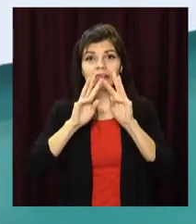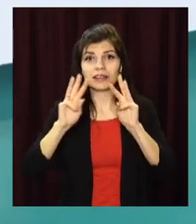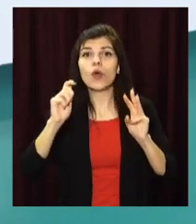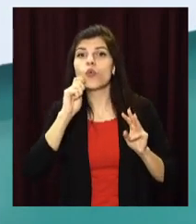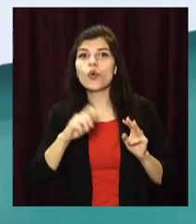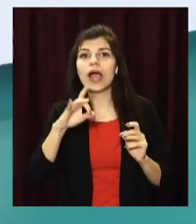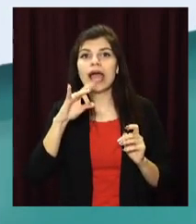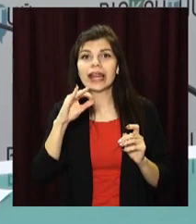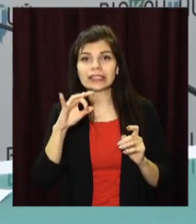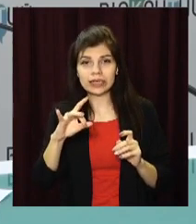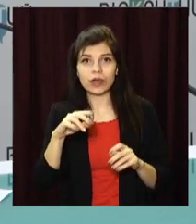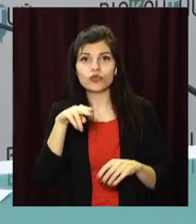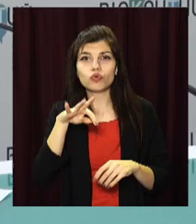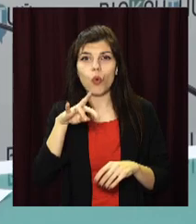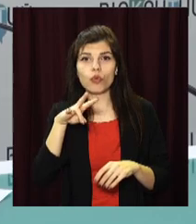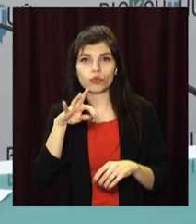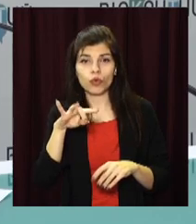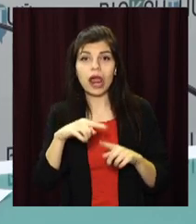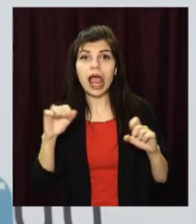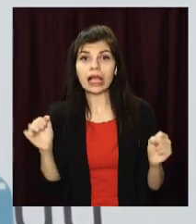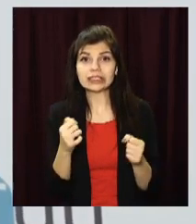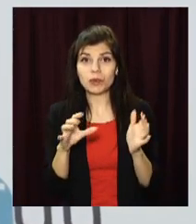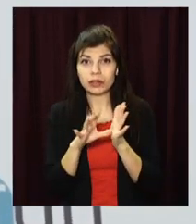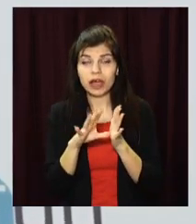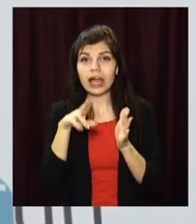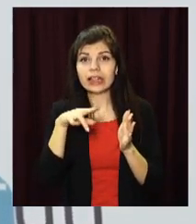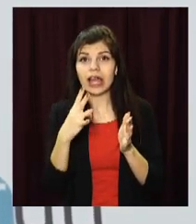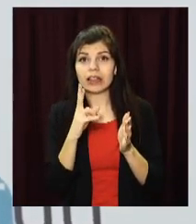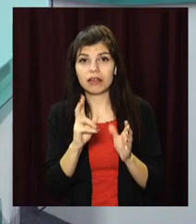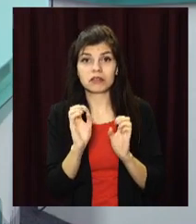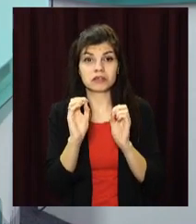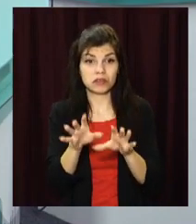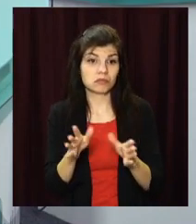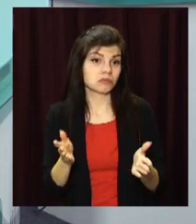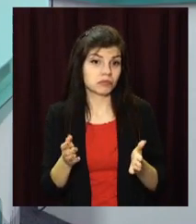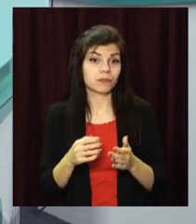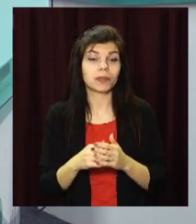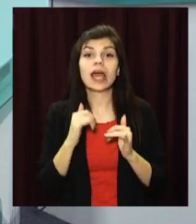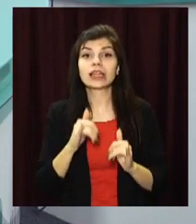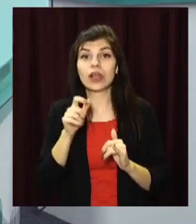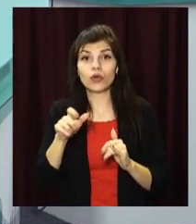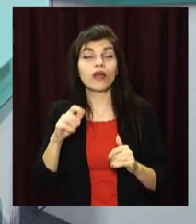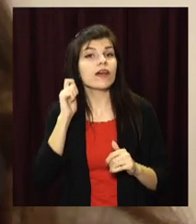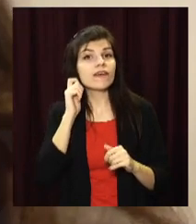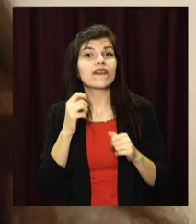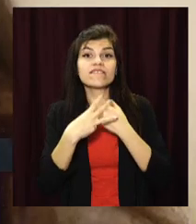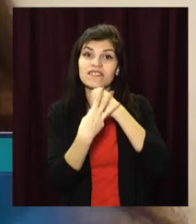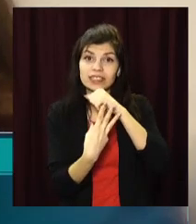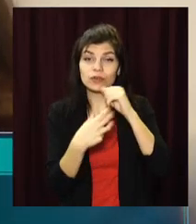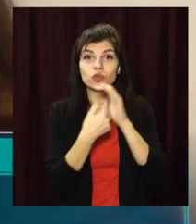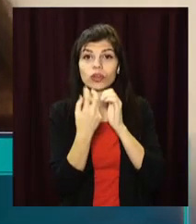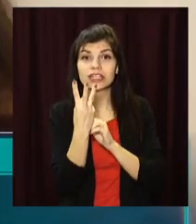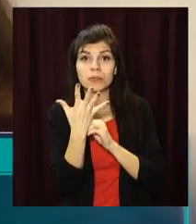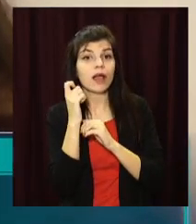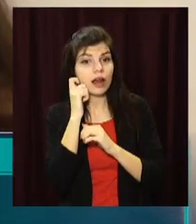та здати еспрес-тест на забір ДНК-матеріалів. Для потенційних донорів віком 18-35 років є